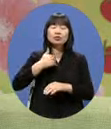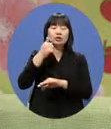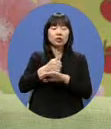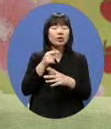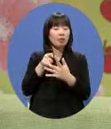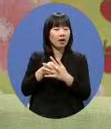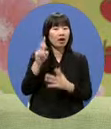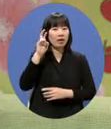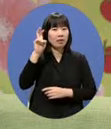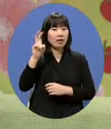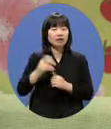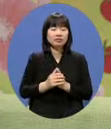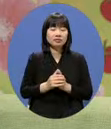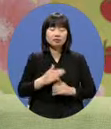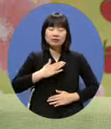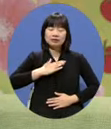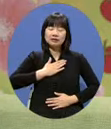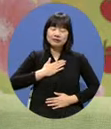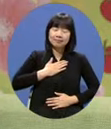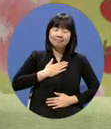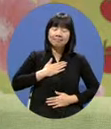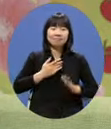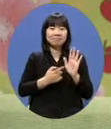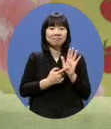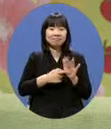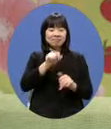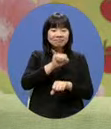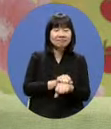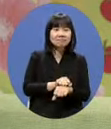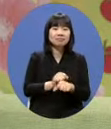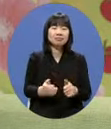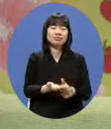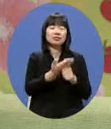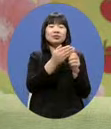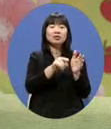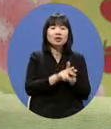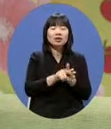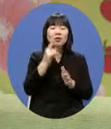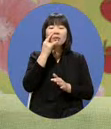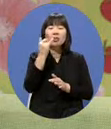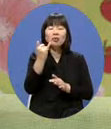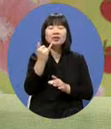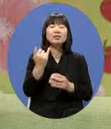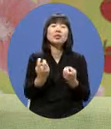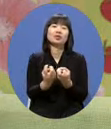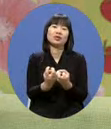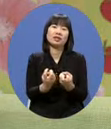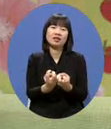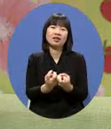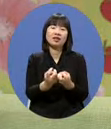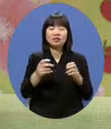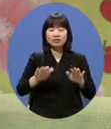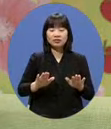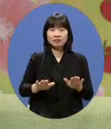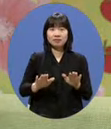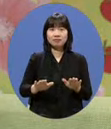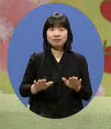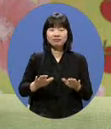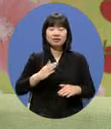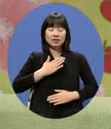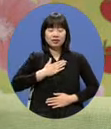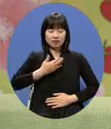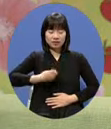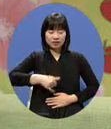자기 표현을 잘하는 아이로 키우려면 우리는 도대체 어떻게 해야 하는가 우리 오늘이 시간은요 우리 아이 자기